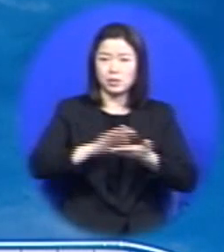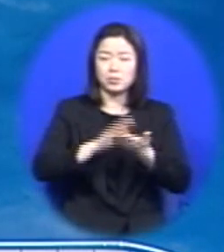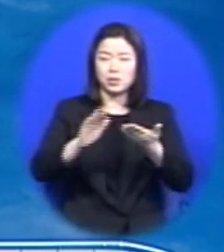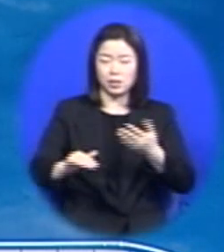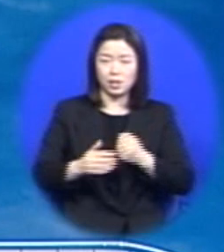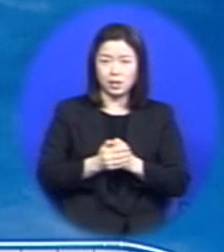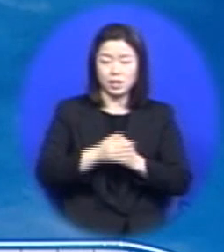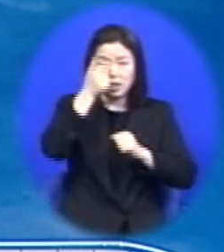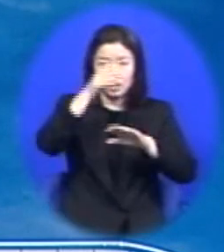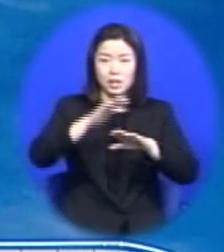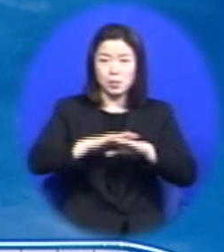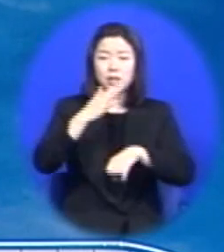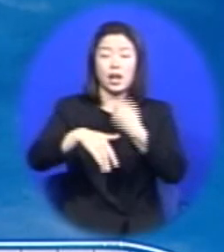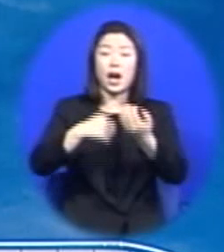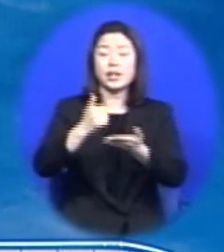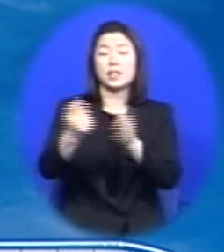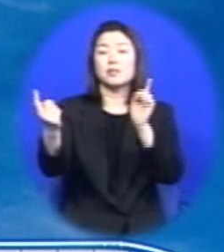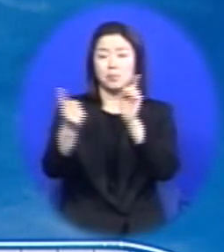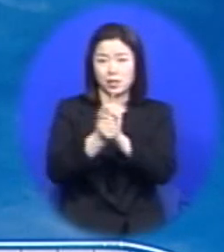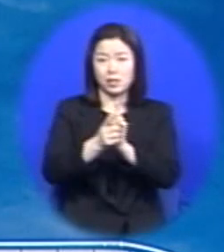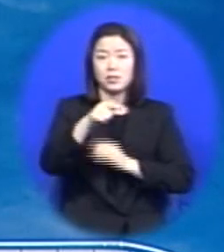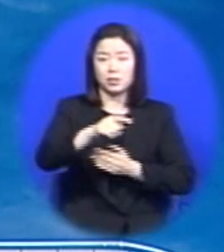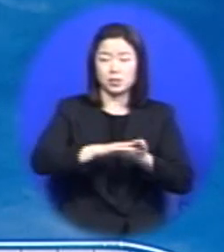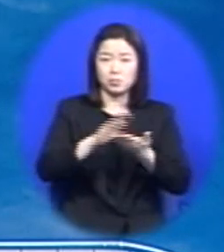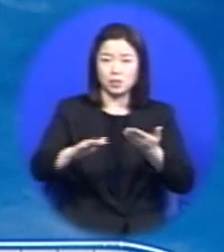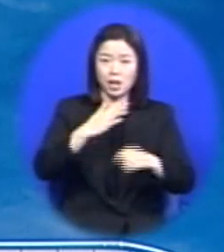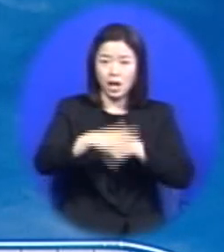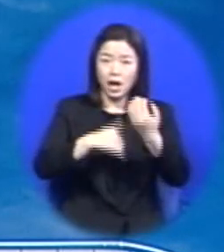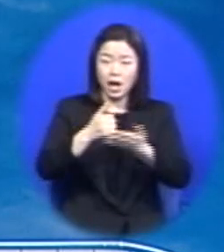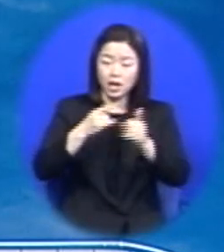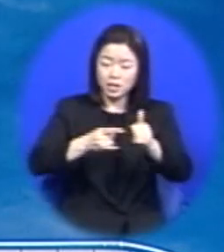만나는 거죠. 하나님께 나아가는 겁니다.